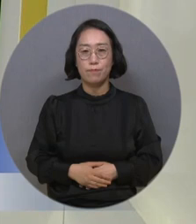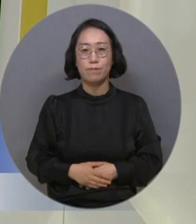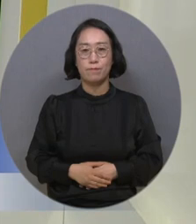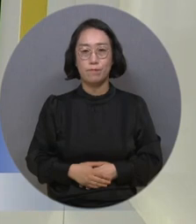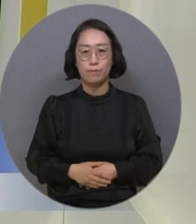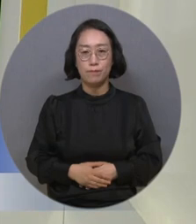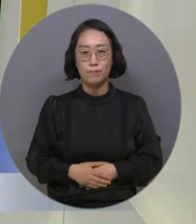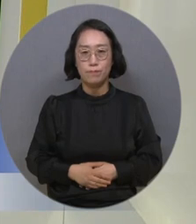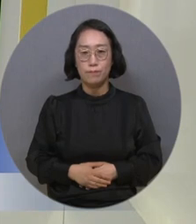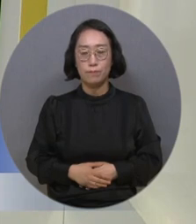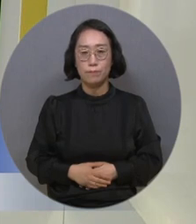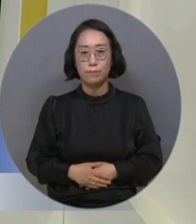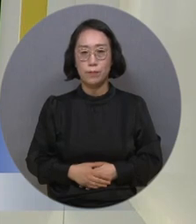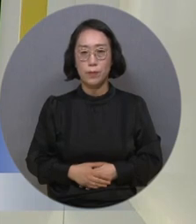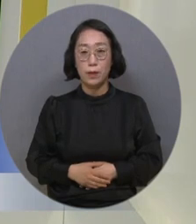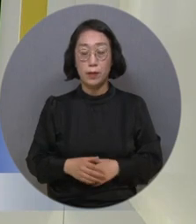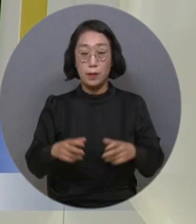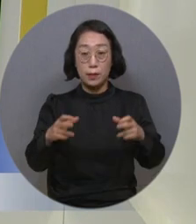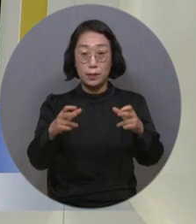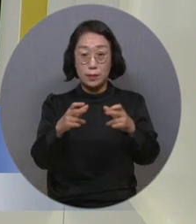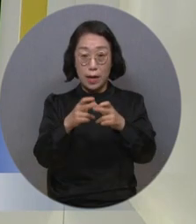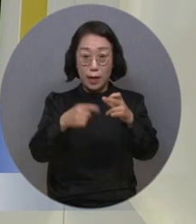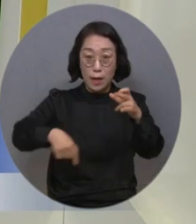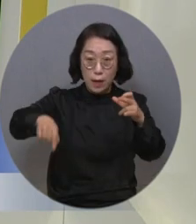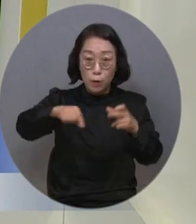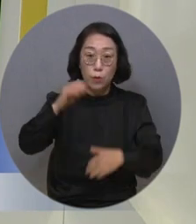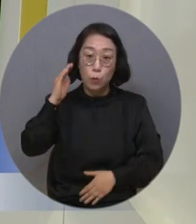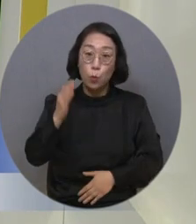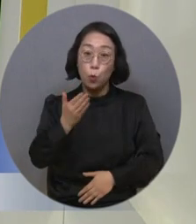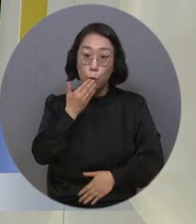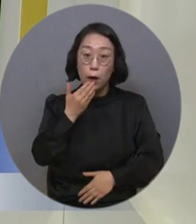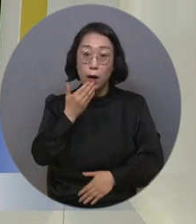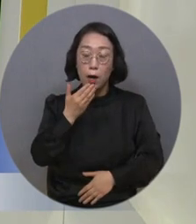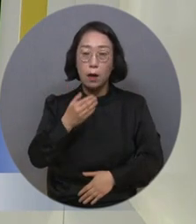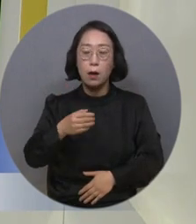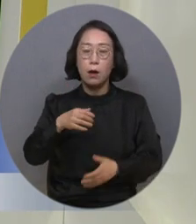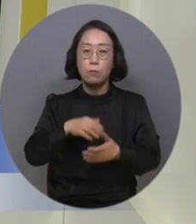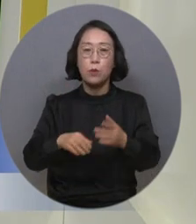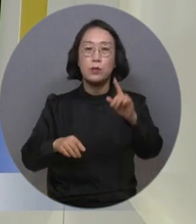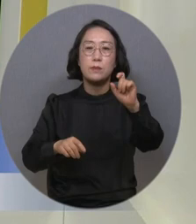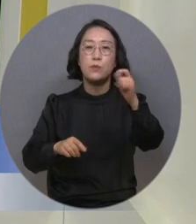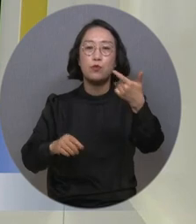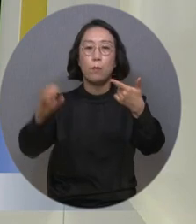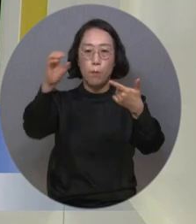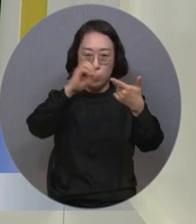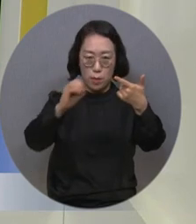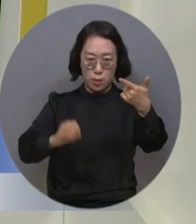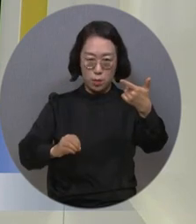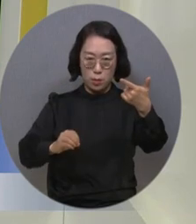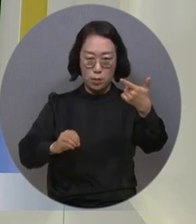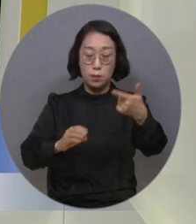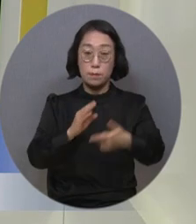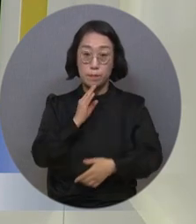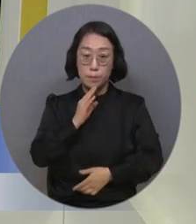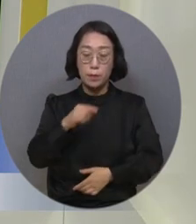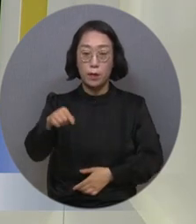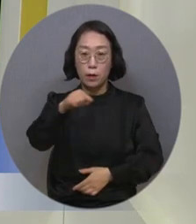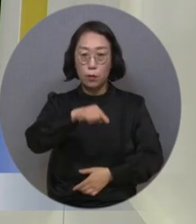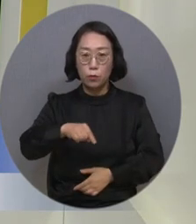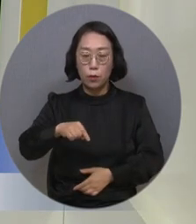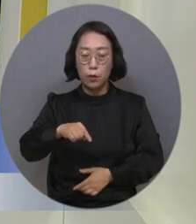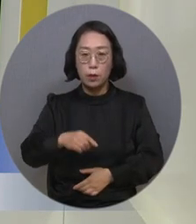다음 뉴스입니다 전체 장애 유형 중에서 청각 언어장애인은 약 16%를 차지하는 가운데